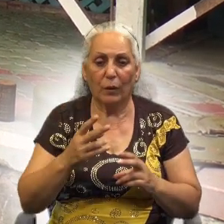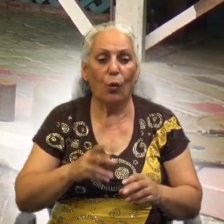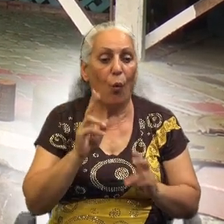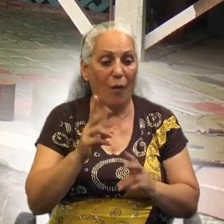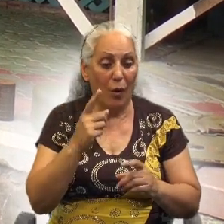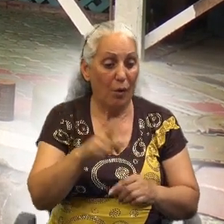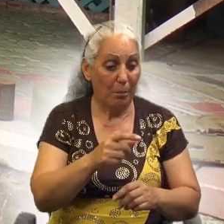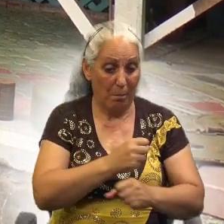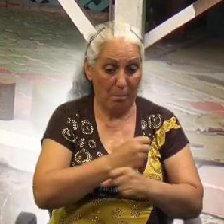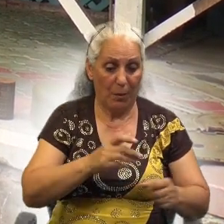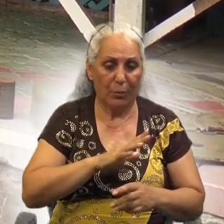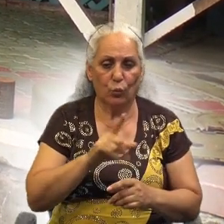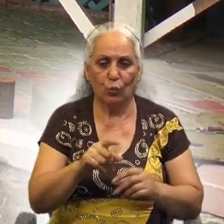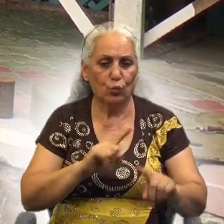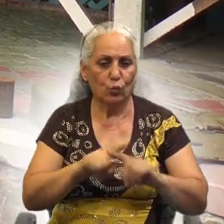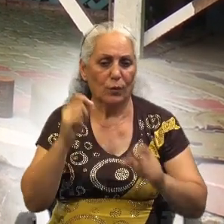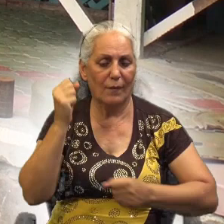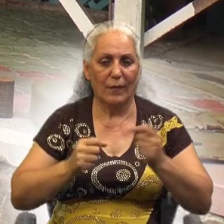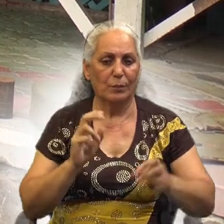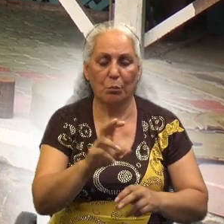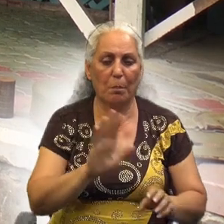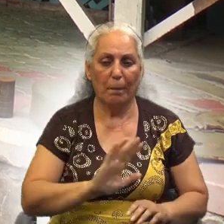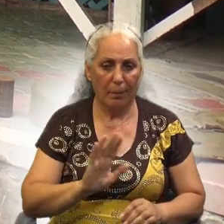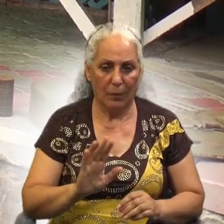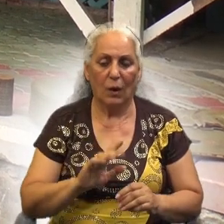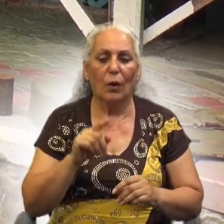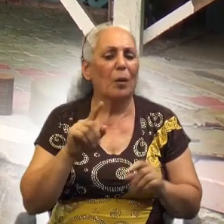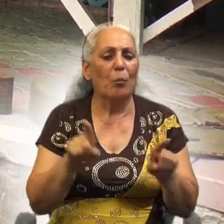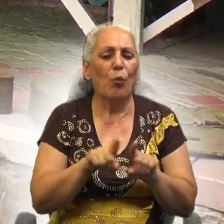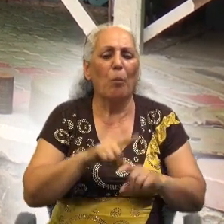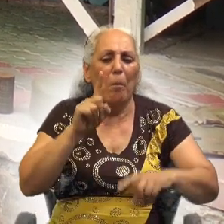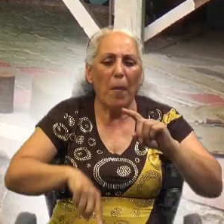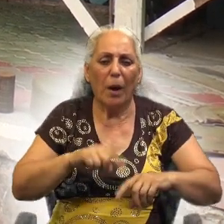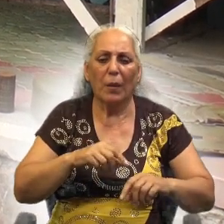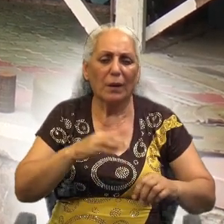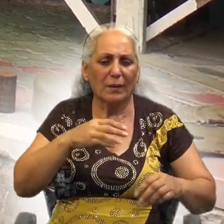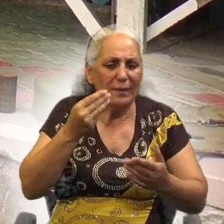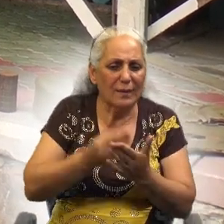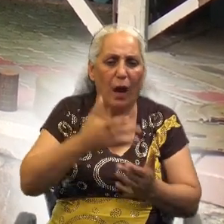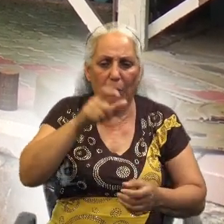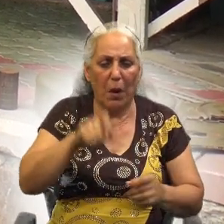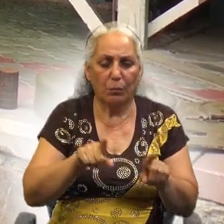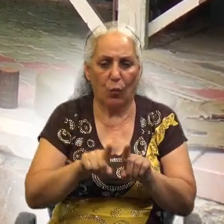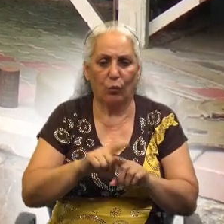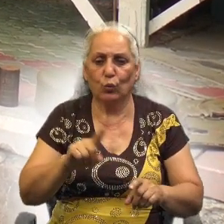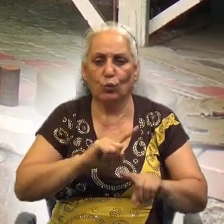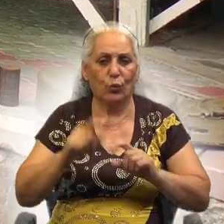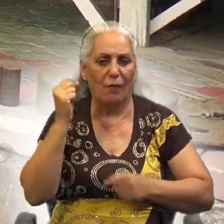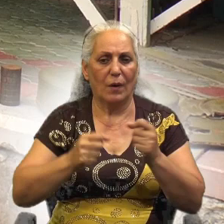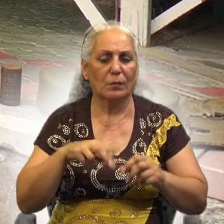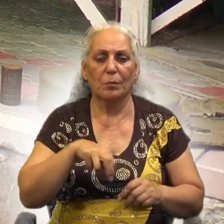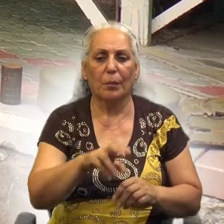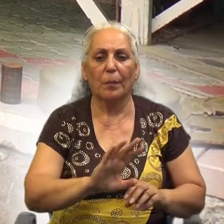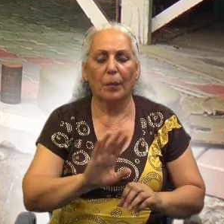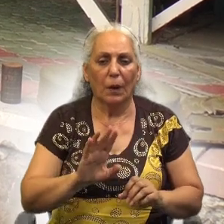տուժել է, չպայթազինամթերքից կամ ականից, անգամ եթե դա քո շատ մտերիմ բարեկամն է։ Սովորաբար օրինակ իրենց վրա չենք բերում, տարօրինակ տենց ավեշտալի